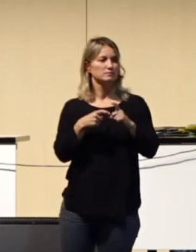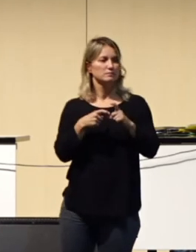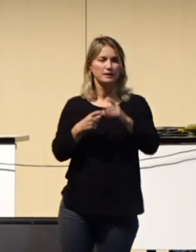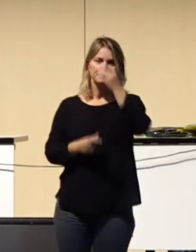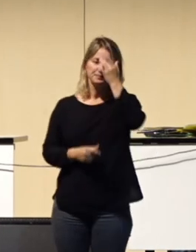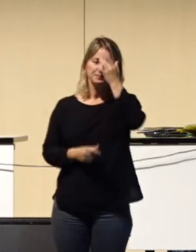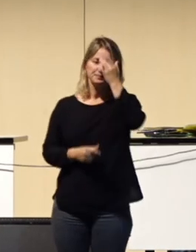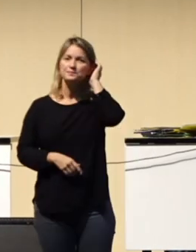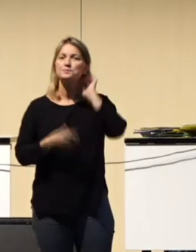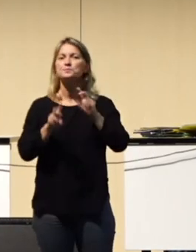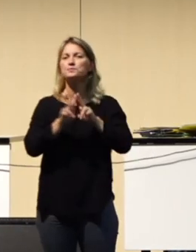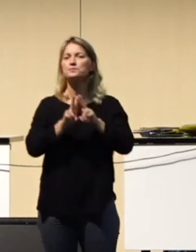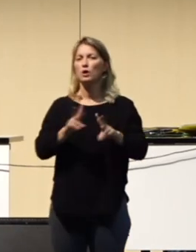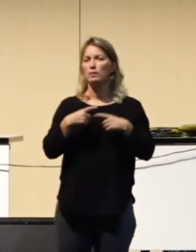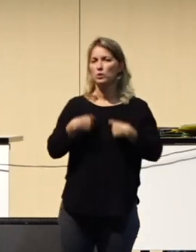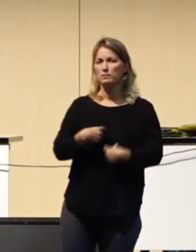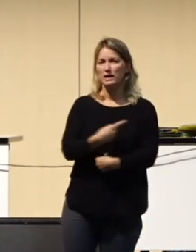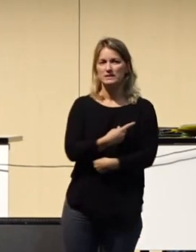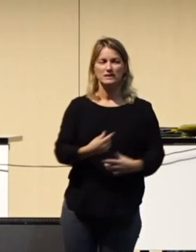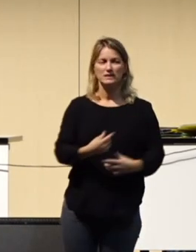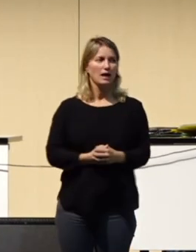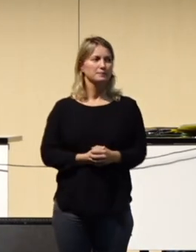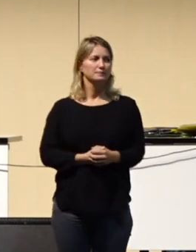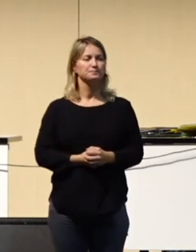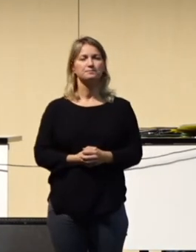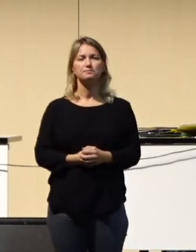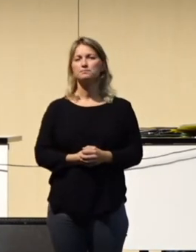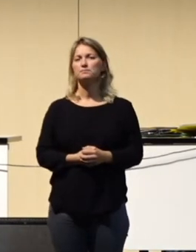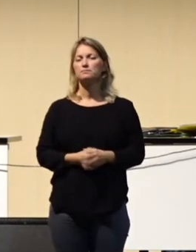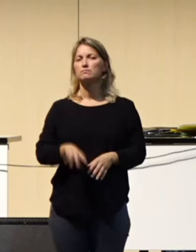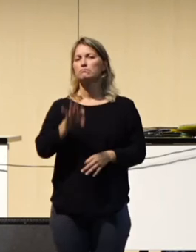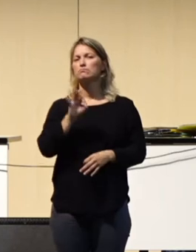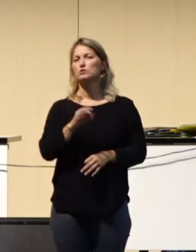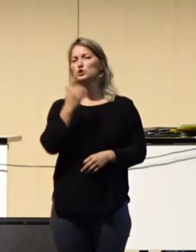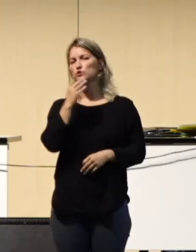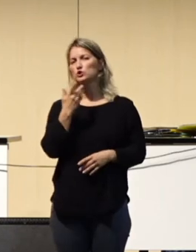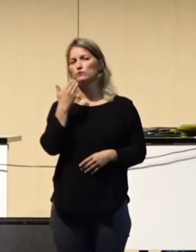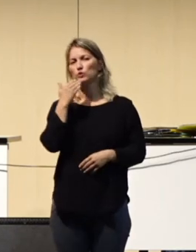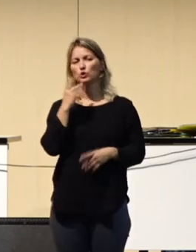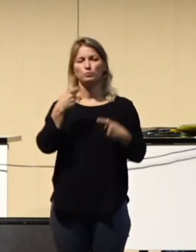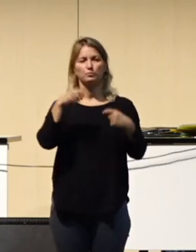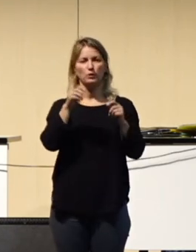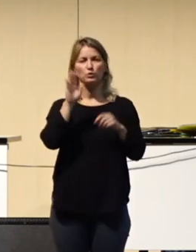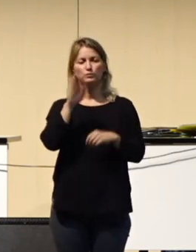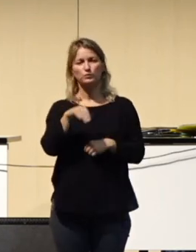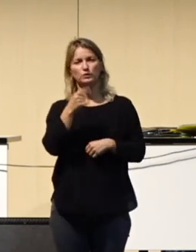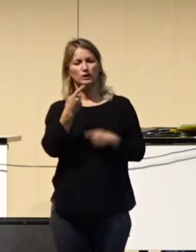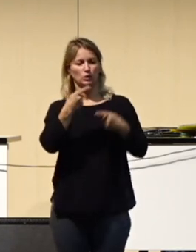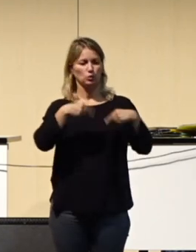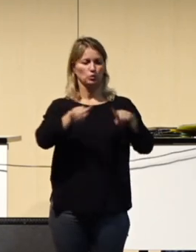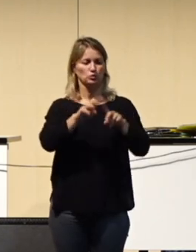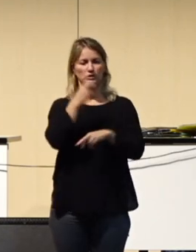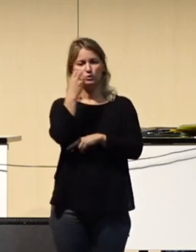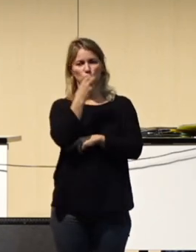Sehr geehrter Herr Oberbürgermeister, die Suche nach Grundstücken, die für den Wohnungsbau durch die WED geeignet sind, ist eine